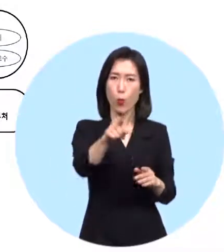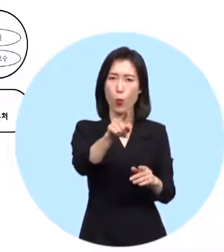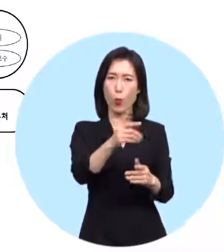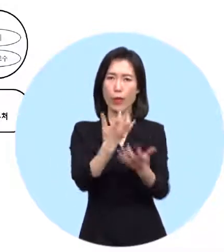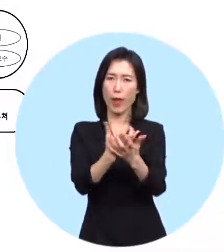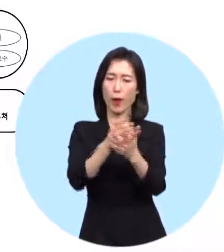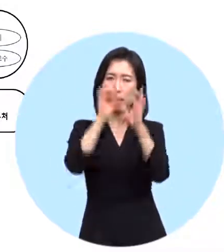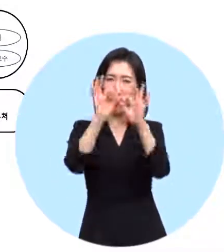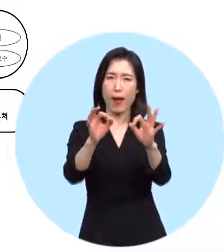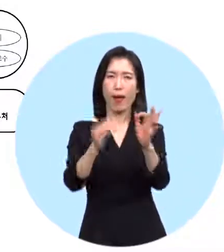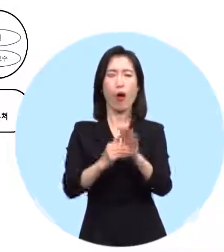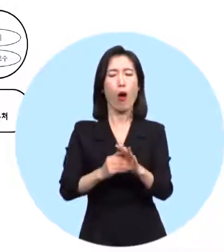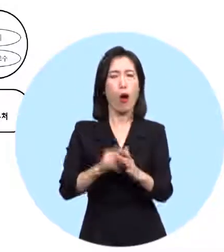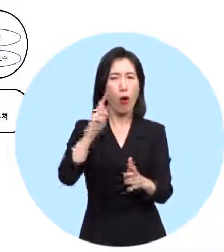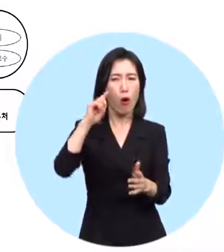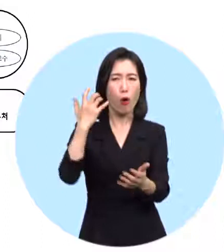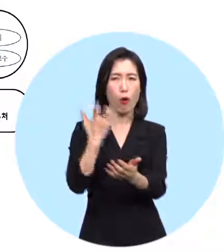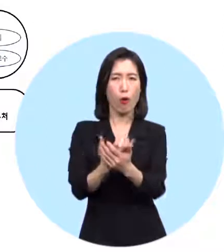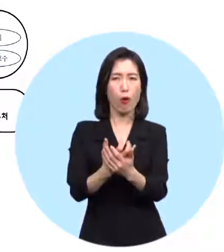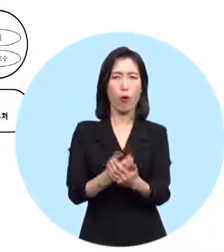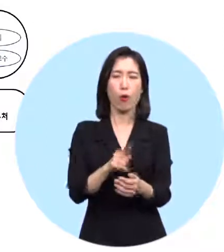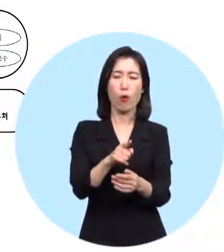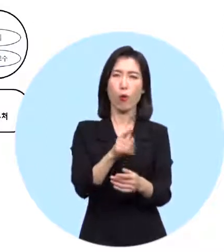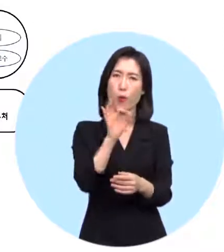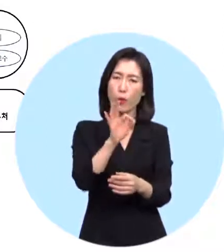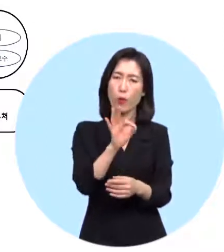보았습니다. 그래서 제가 번역을